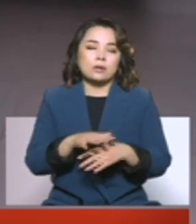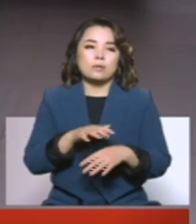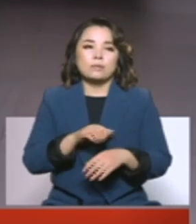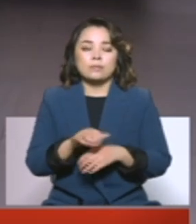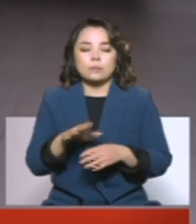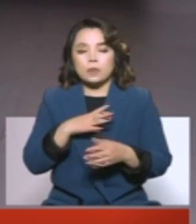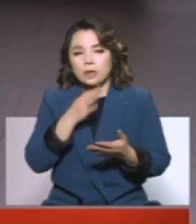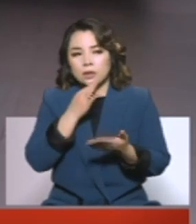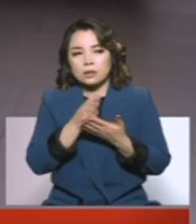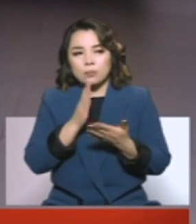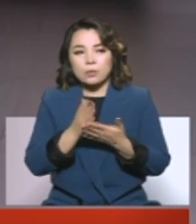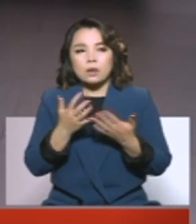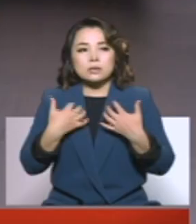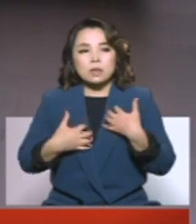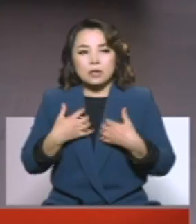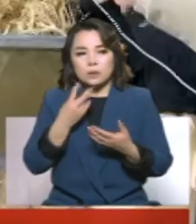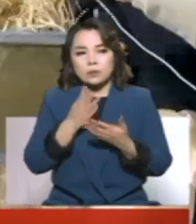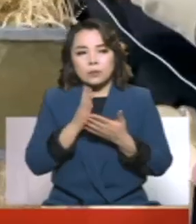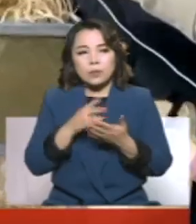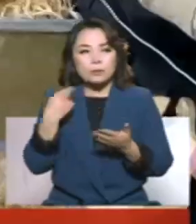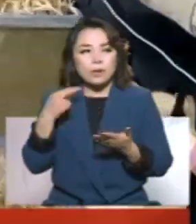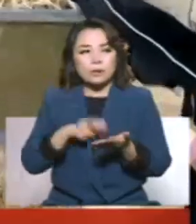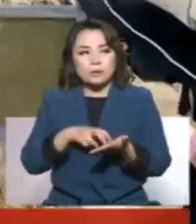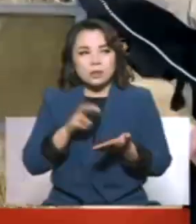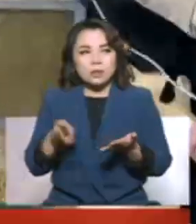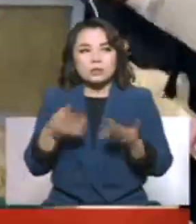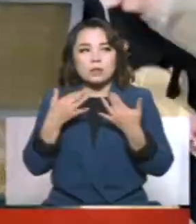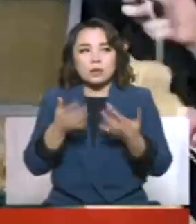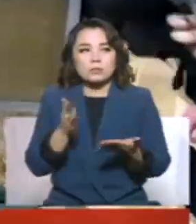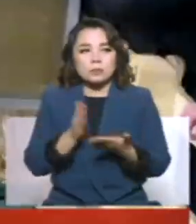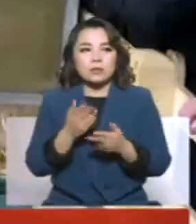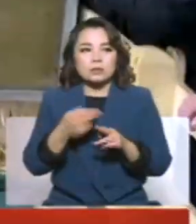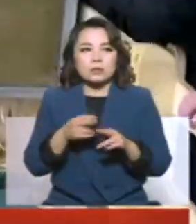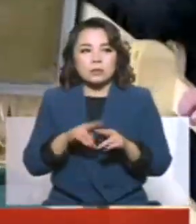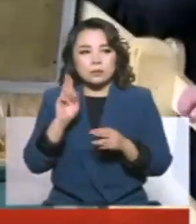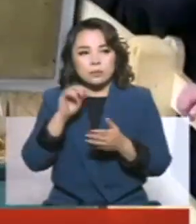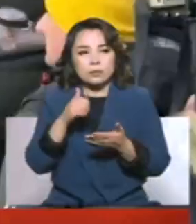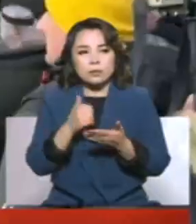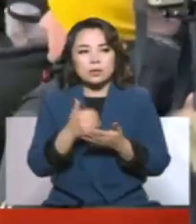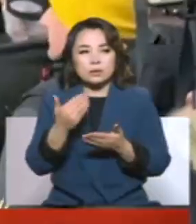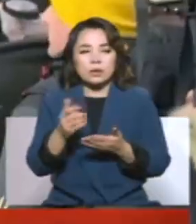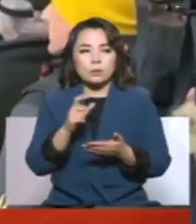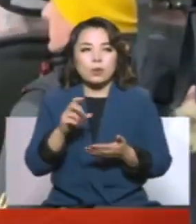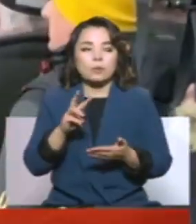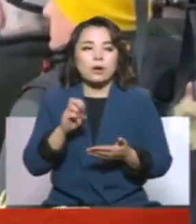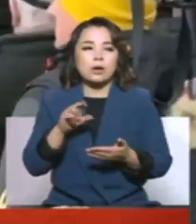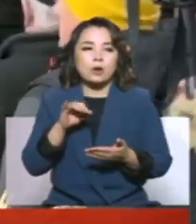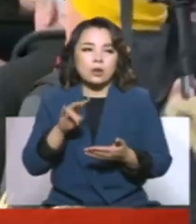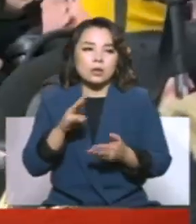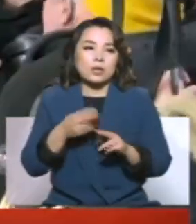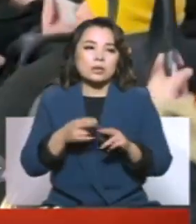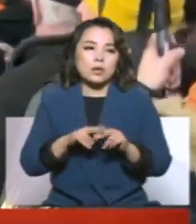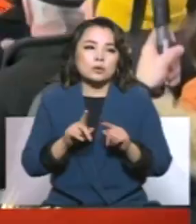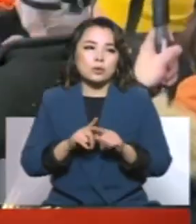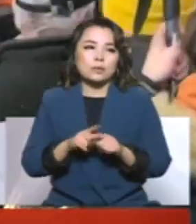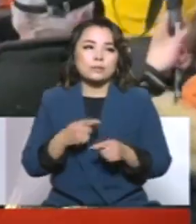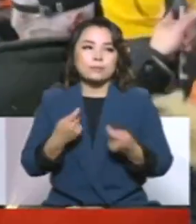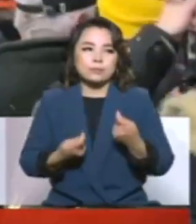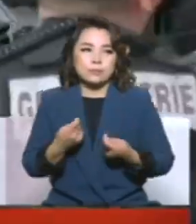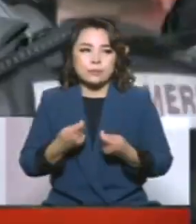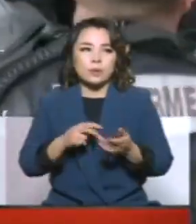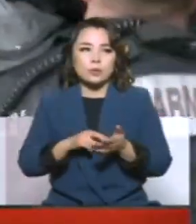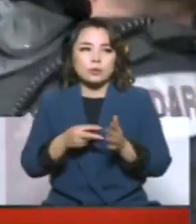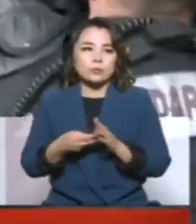тудырған. Бұған қоса президенттің отставкаға кетуін талап етті. Мемлекет басшысы Эммануэль Макрон да осы жәрмеңкеге барады